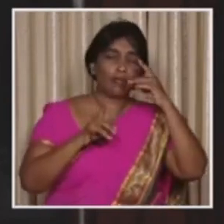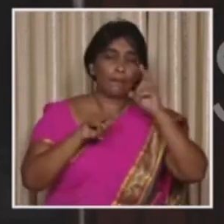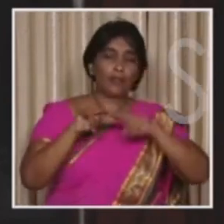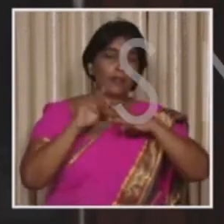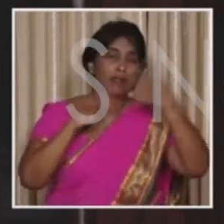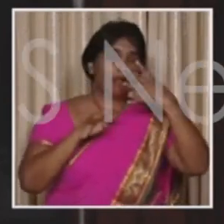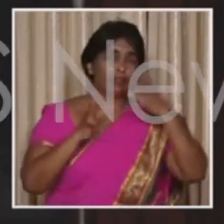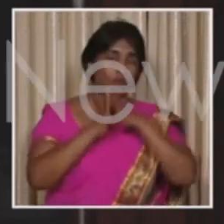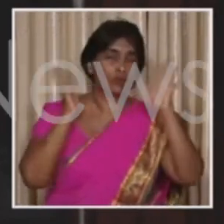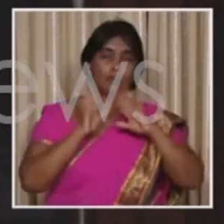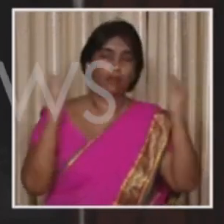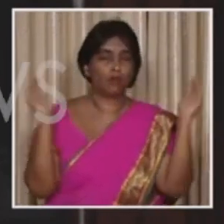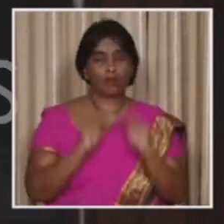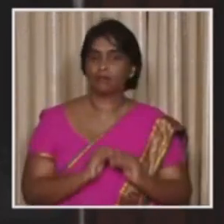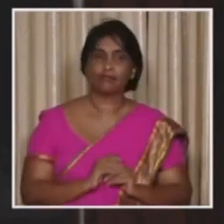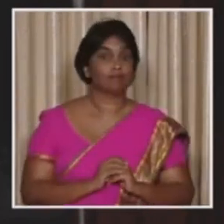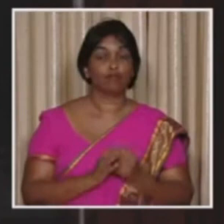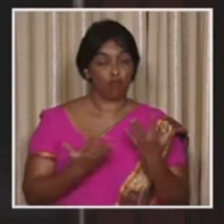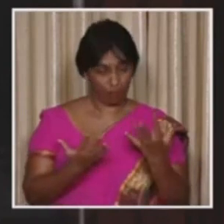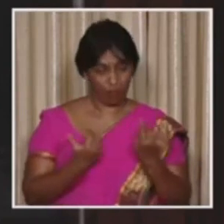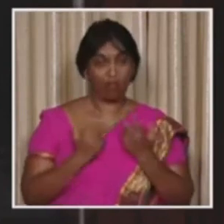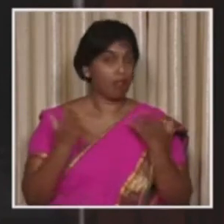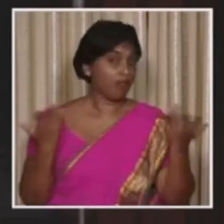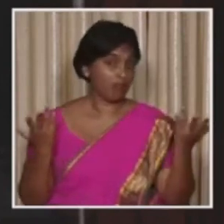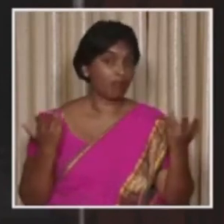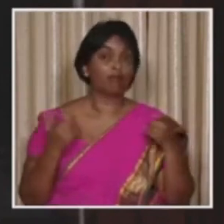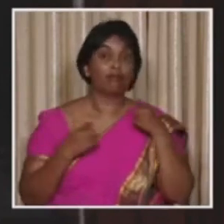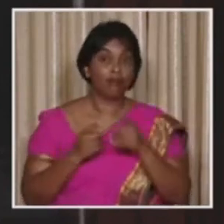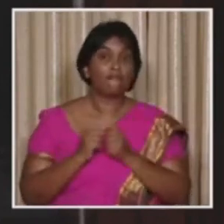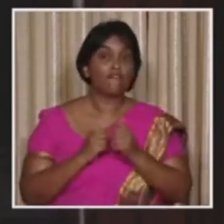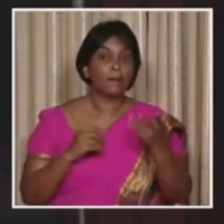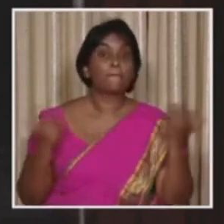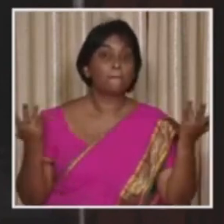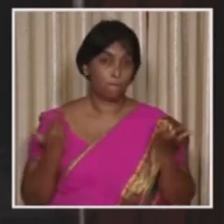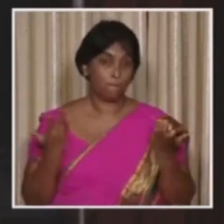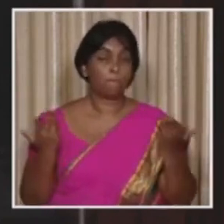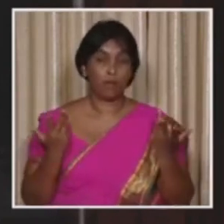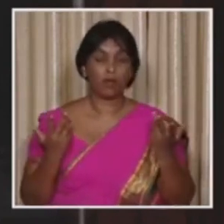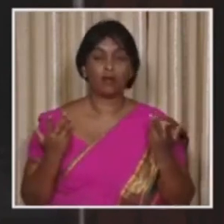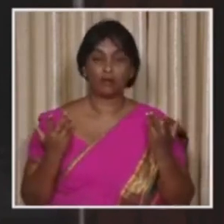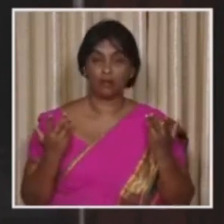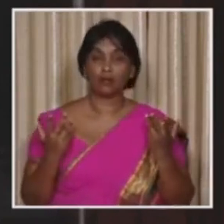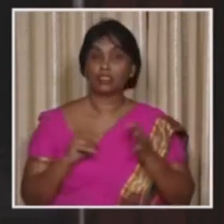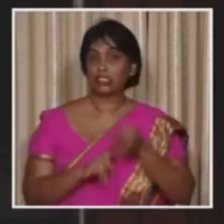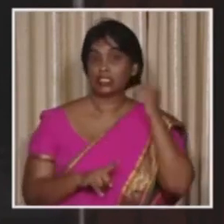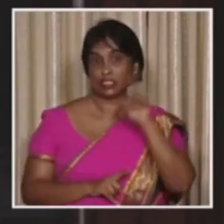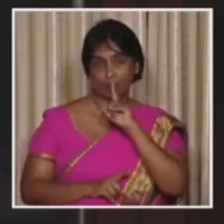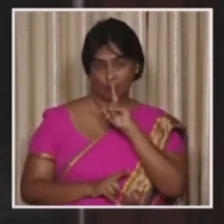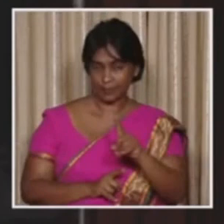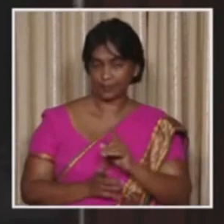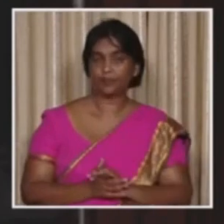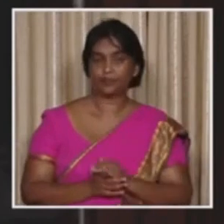වෙලාවේ ඒක පොඩියට කරමු නෑ ඒක අවශ්‍යයි ඒක තිබ්බේ නැත්නම් අපිට ඒකවත් කරගන්න බැරි වෙයි කියලා තමයි අපේ ජනාධිපතිවරයා